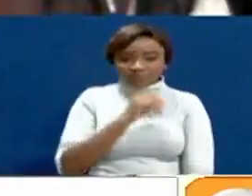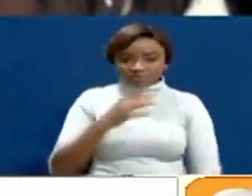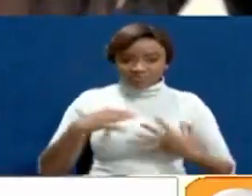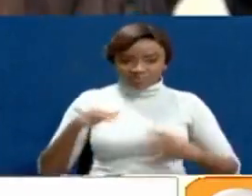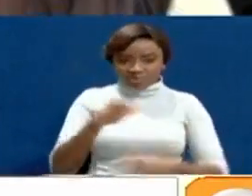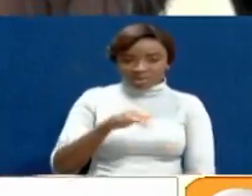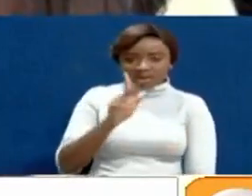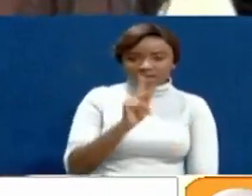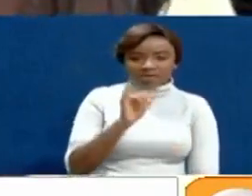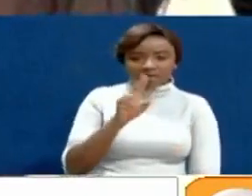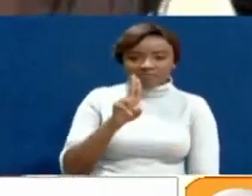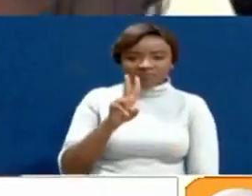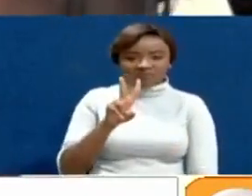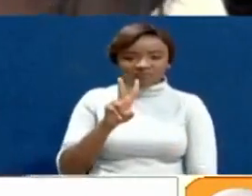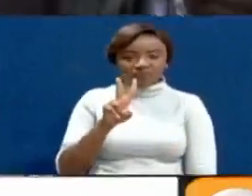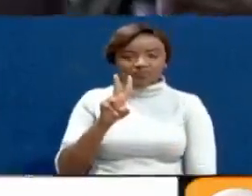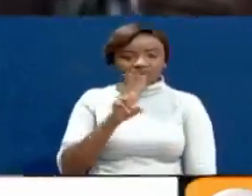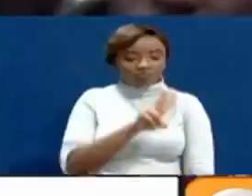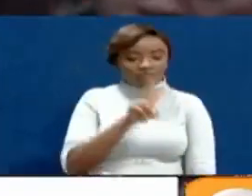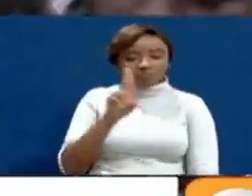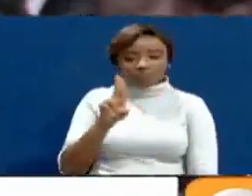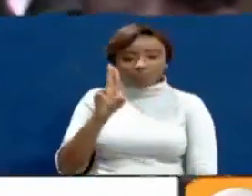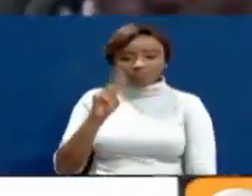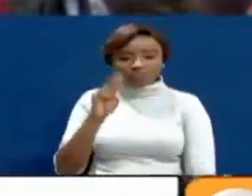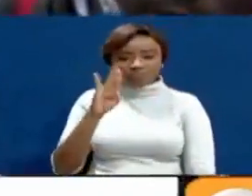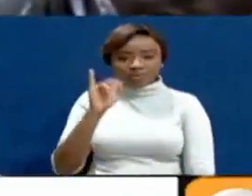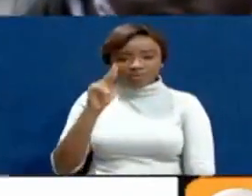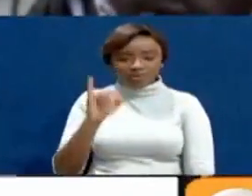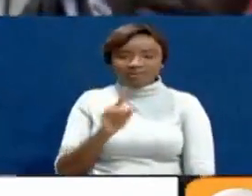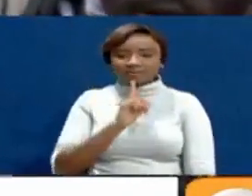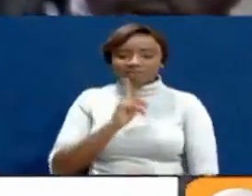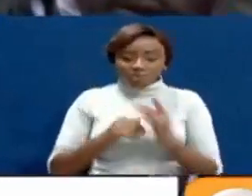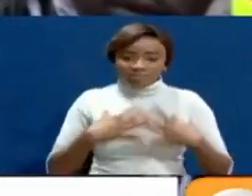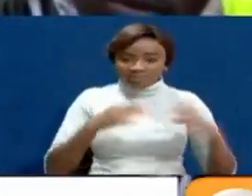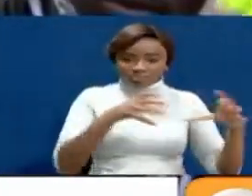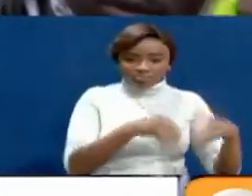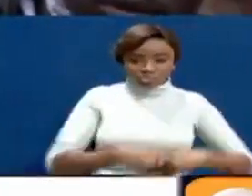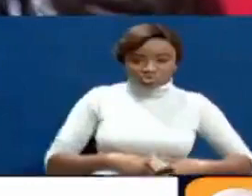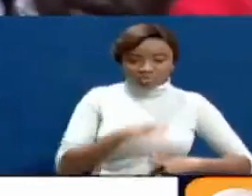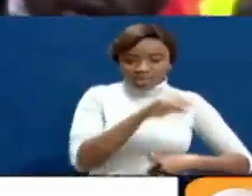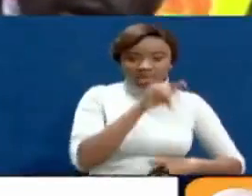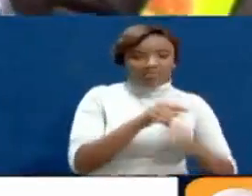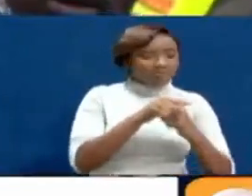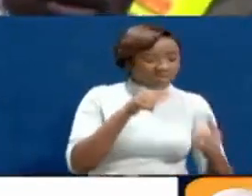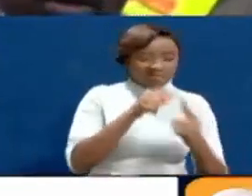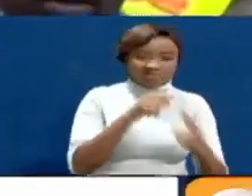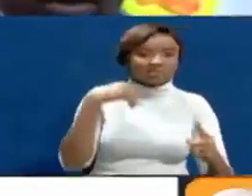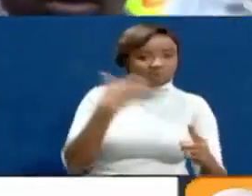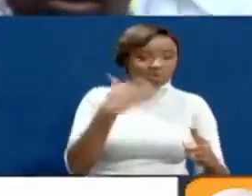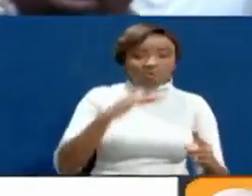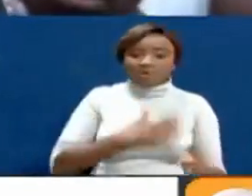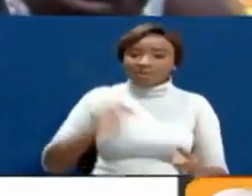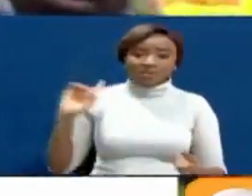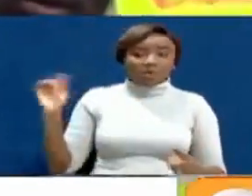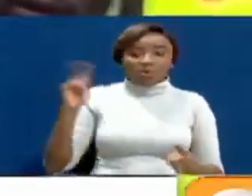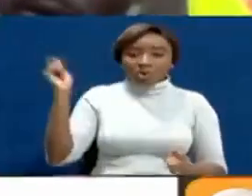wakazi wa eneo la Kivumbini, tunasema MP Arama na TM washikane. Vijana wetu wa Kivumbini ward wanauliwa kila siku. Kenya